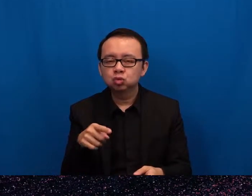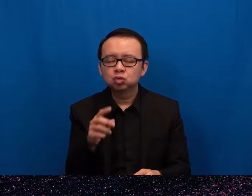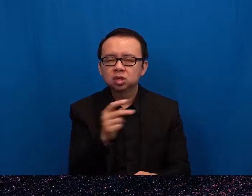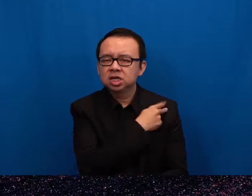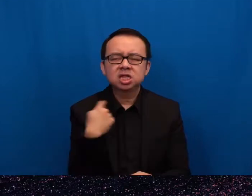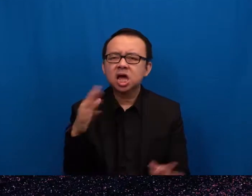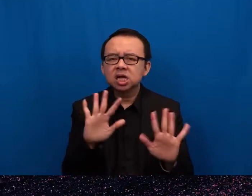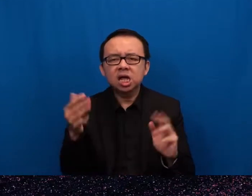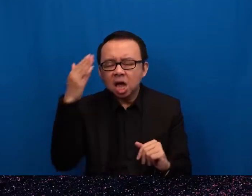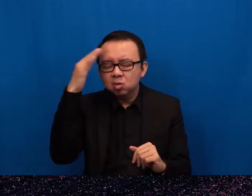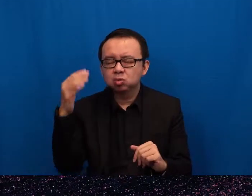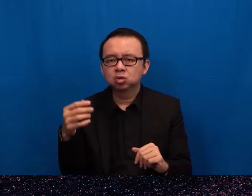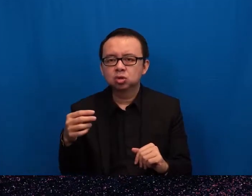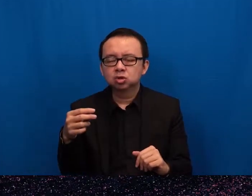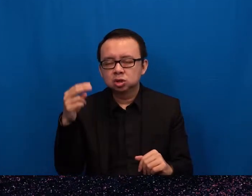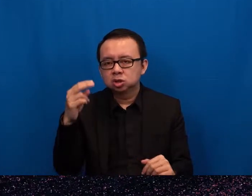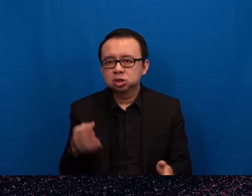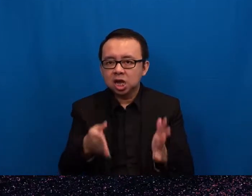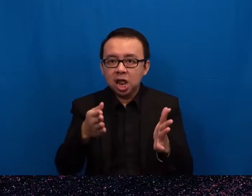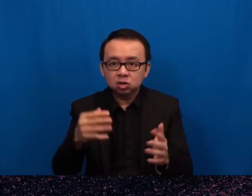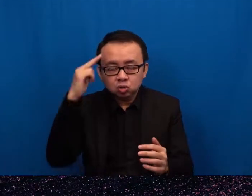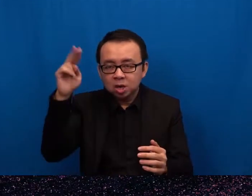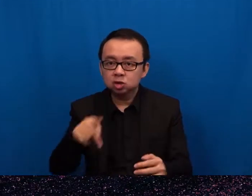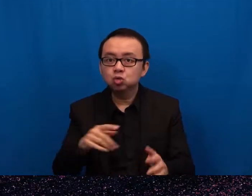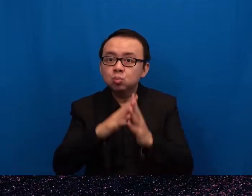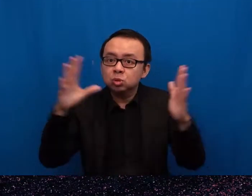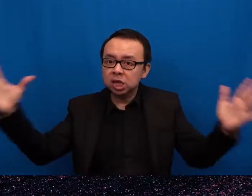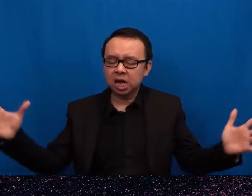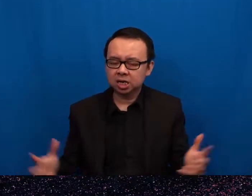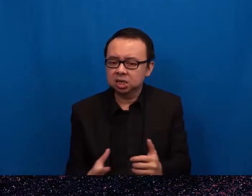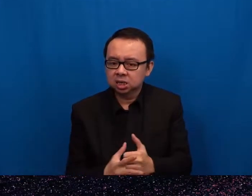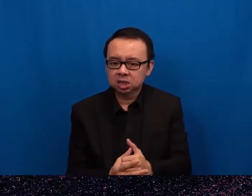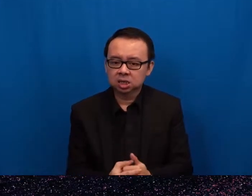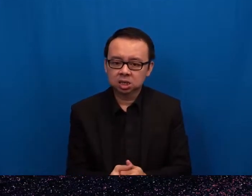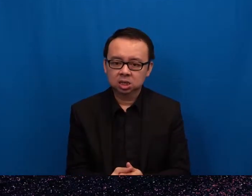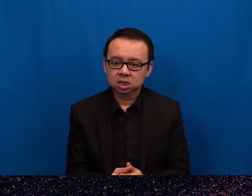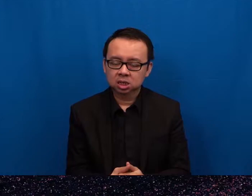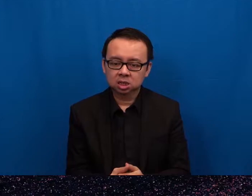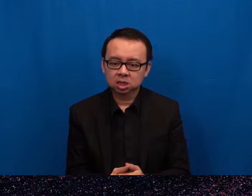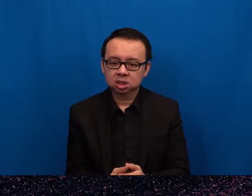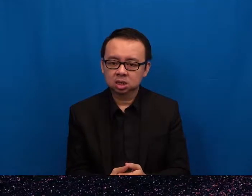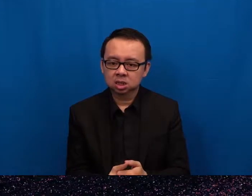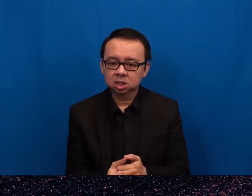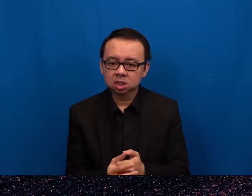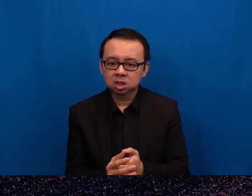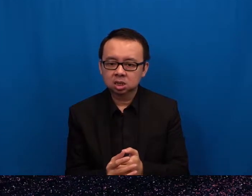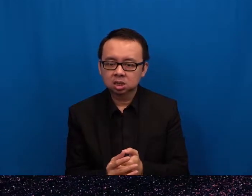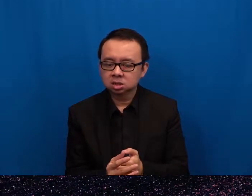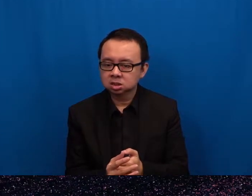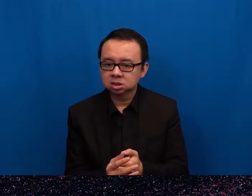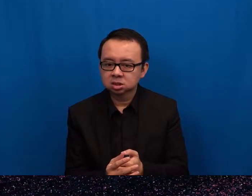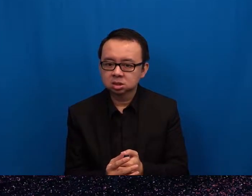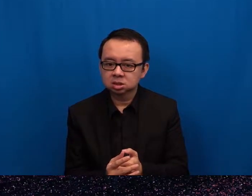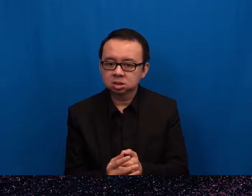jala dengan luas, secara grosiran, semua orang Kristen kan? No, ya pasti